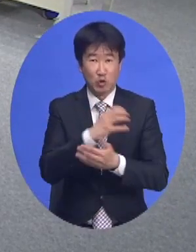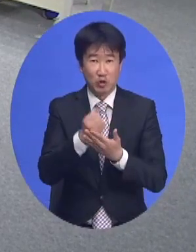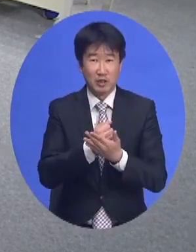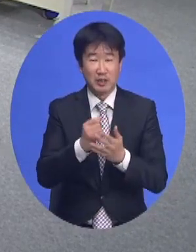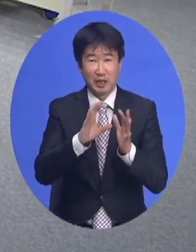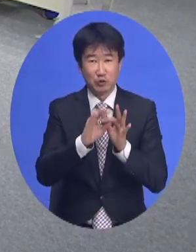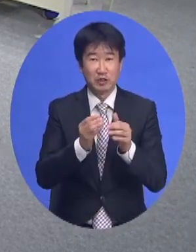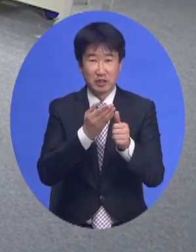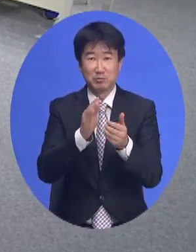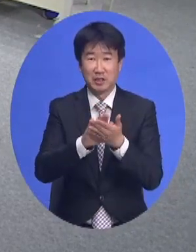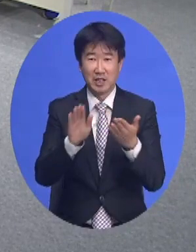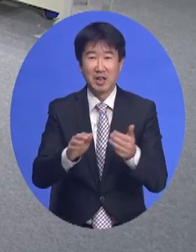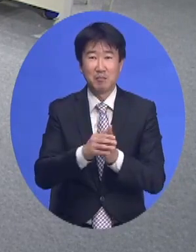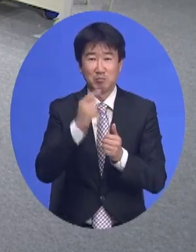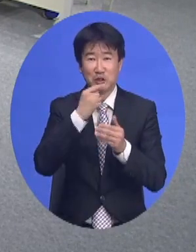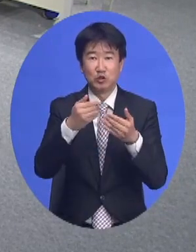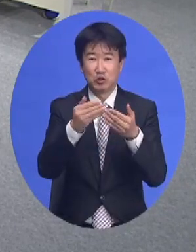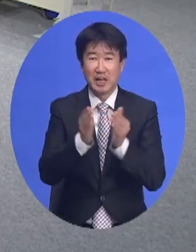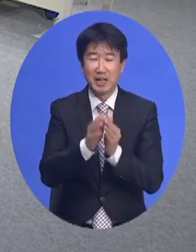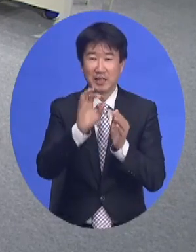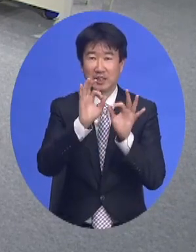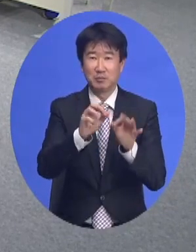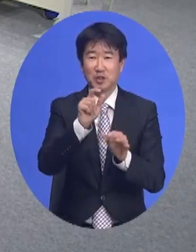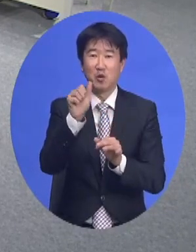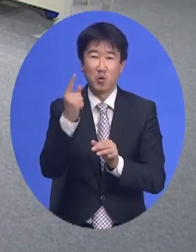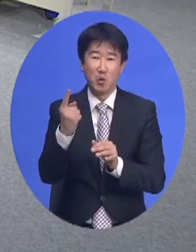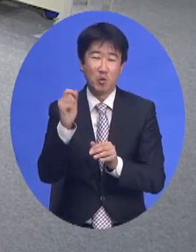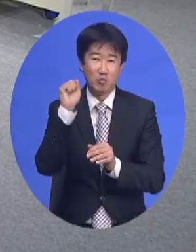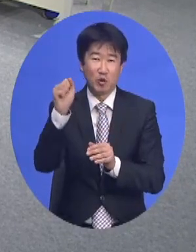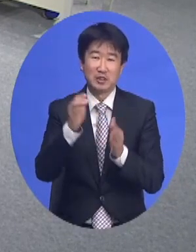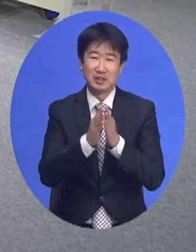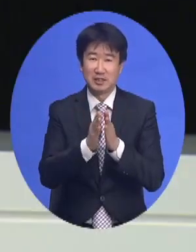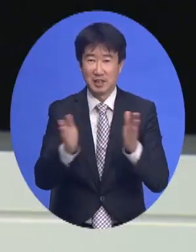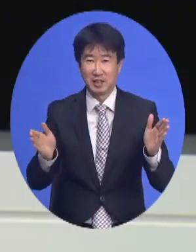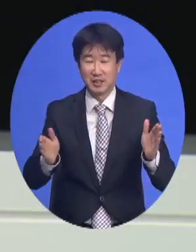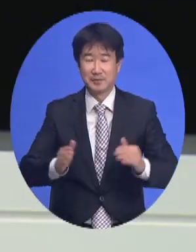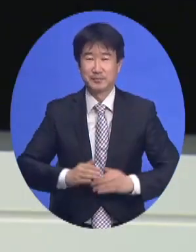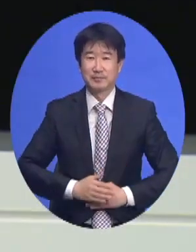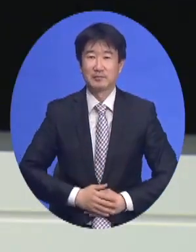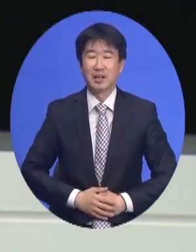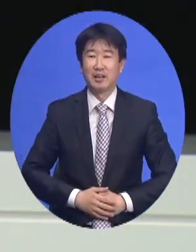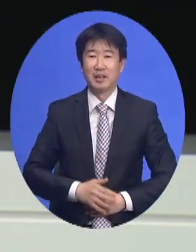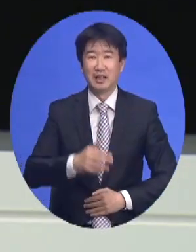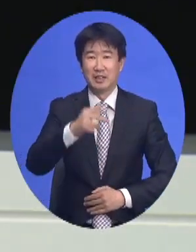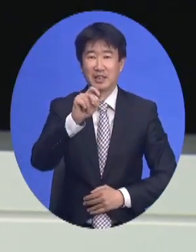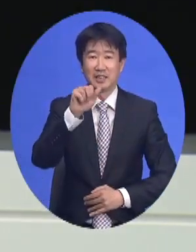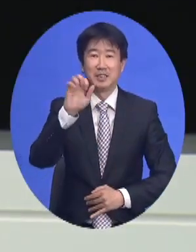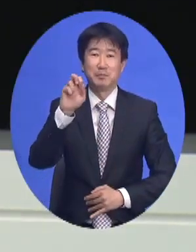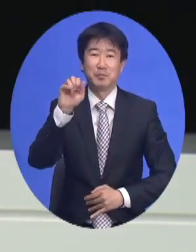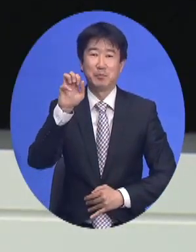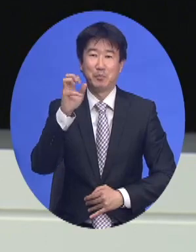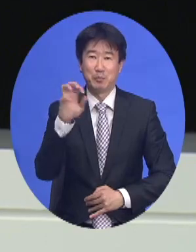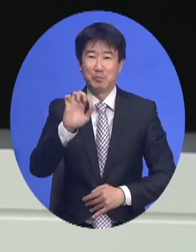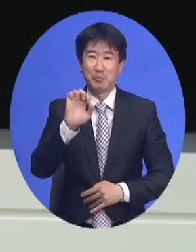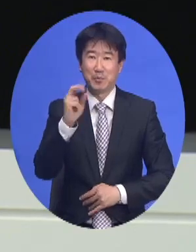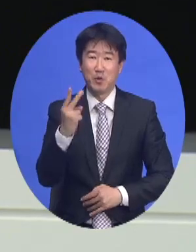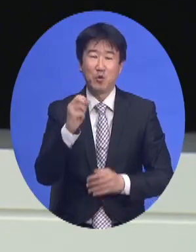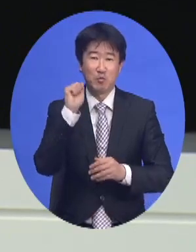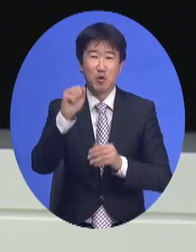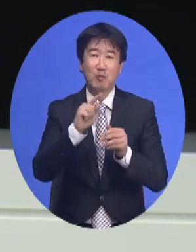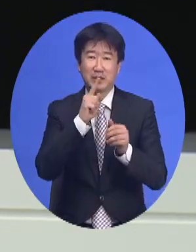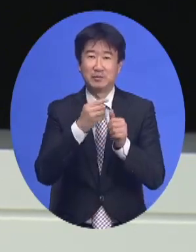계속해서 드리겠습니다. 더불어민주당 김정호 후보 시작해 주시죠. 장기표 후보님께 여쭙겠습니다.